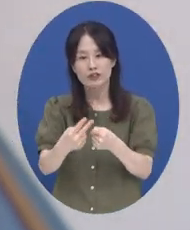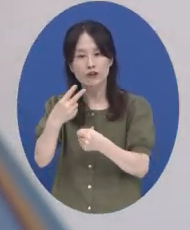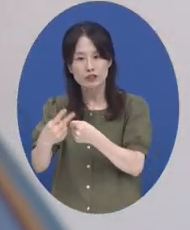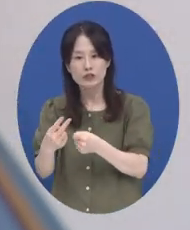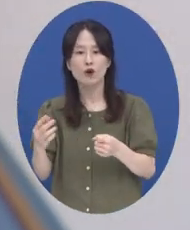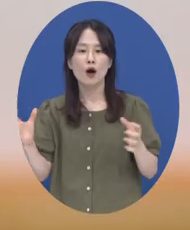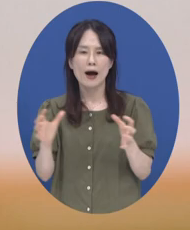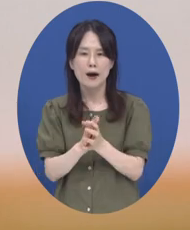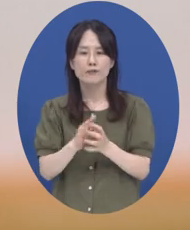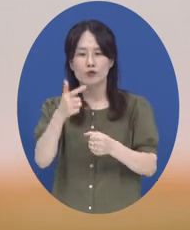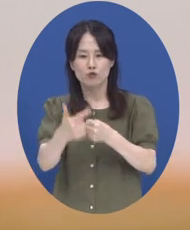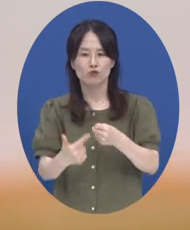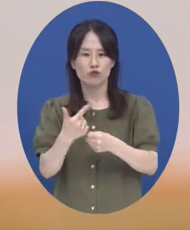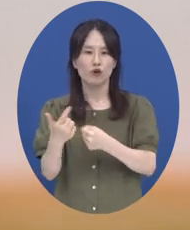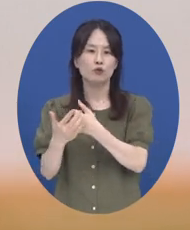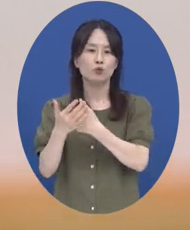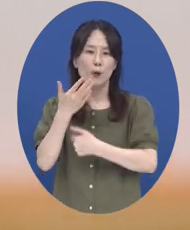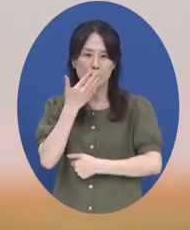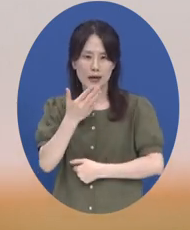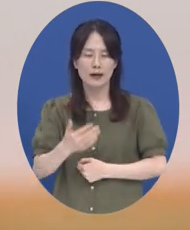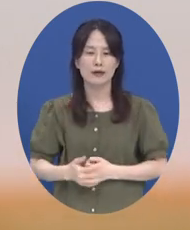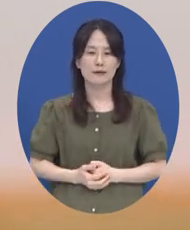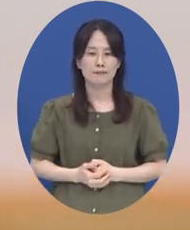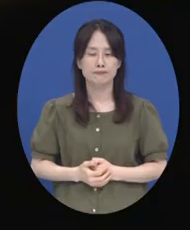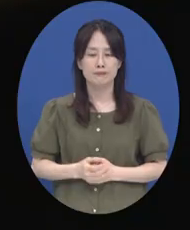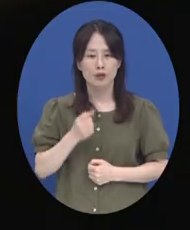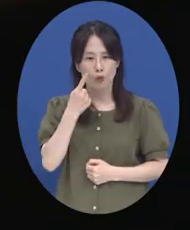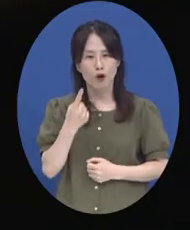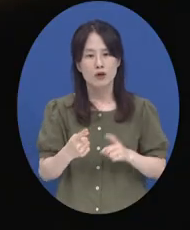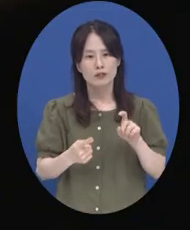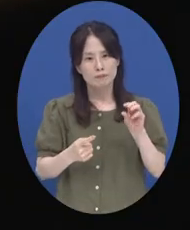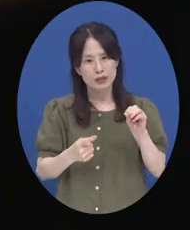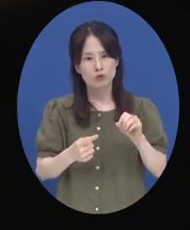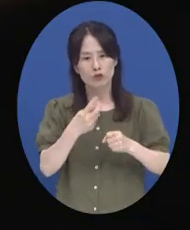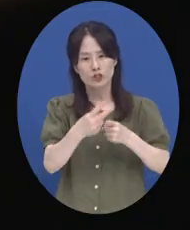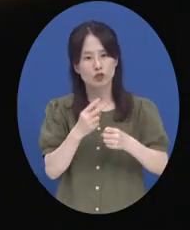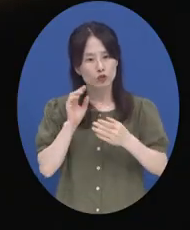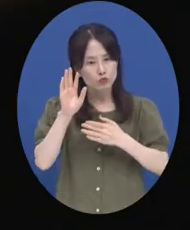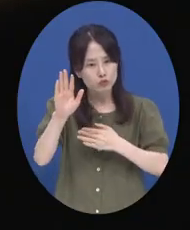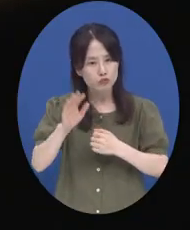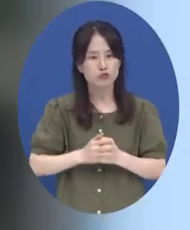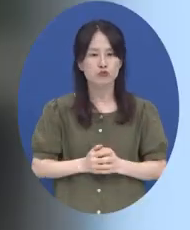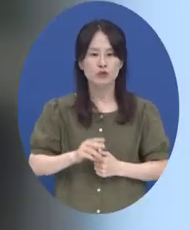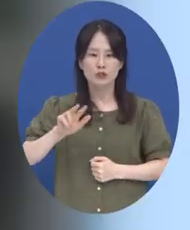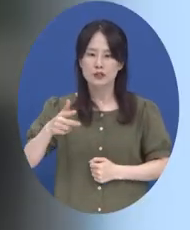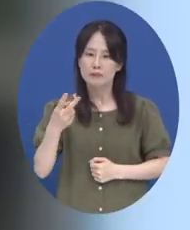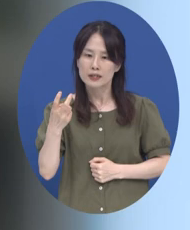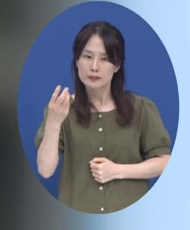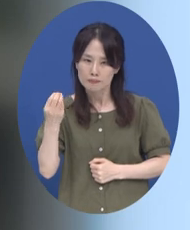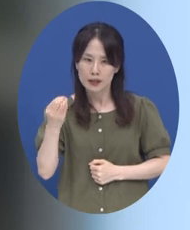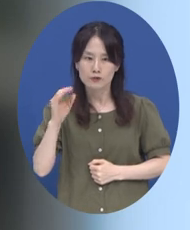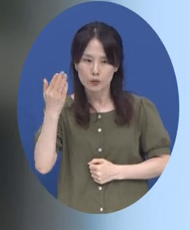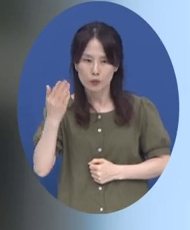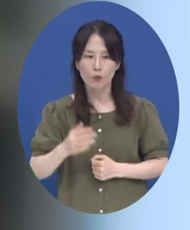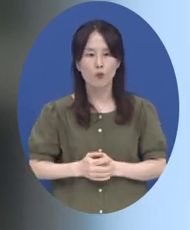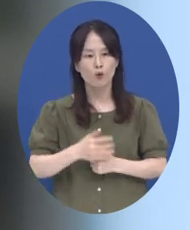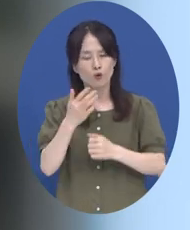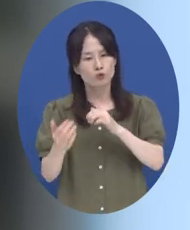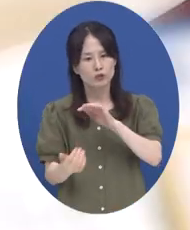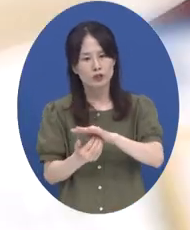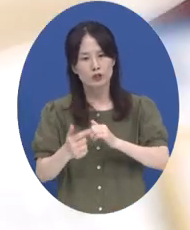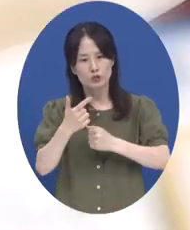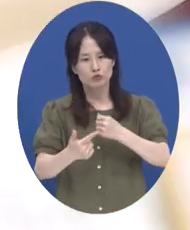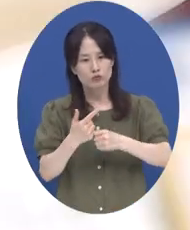6년 까지 지원받을 수 있습니다 월 10만원씩 2 년후 원금 기준으로 720만원 최대